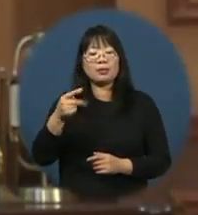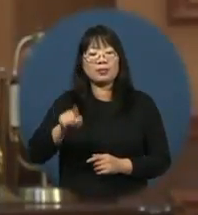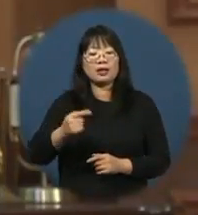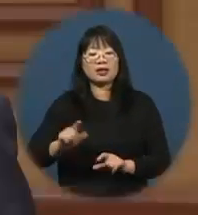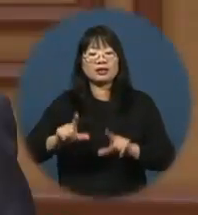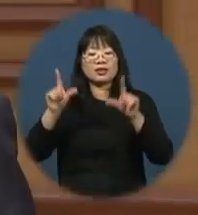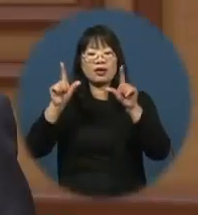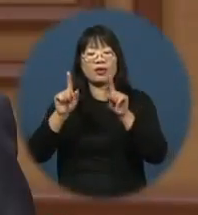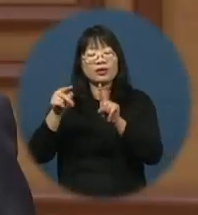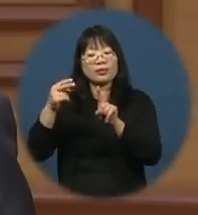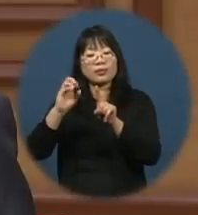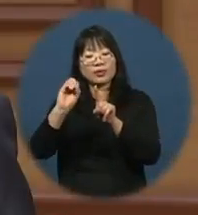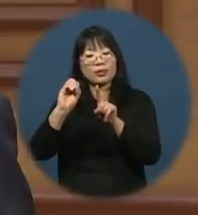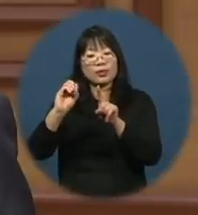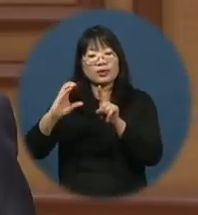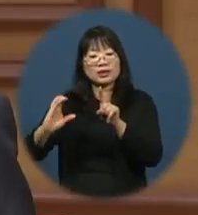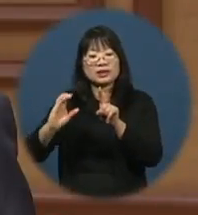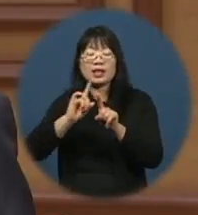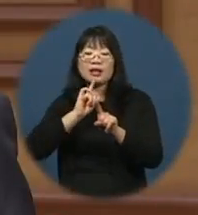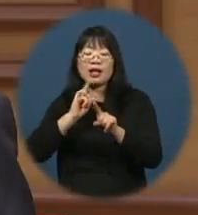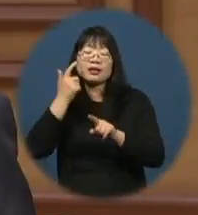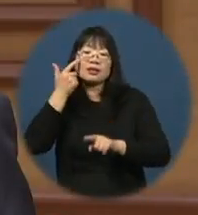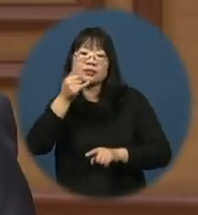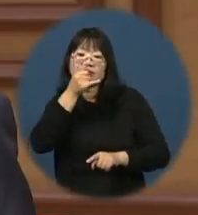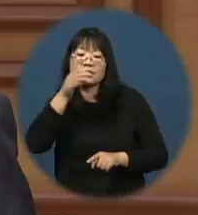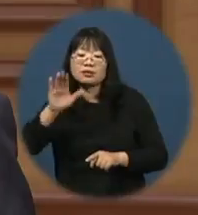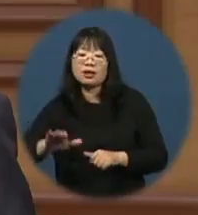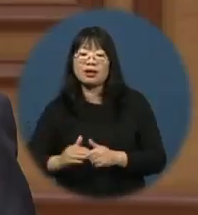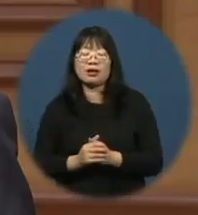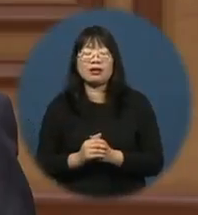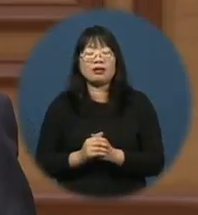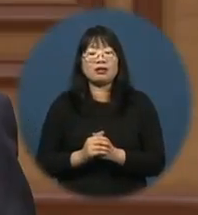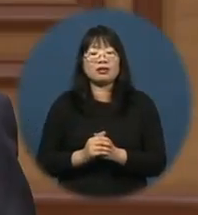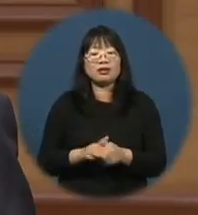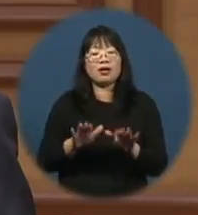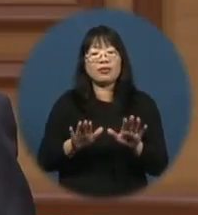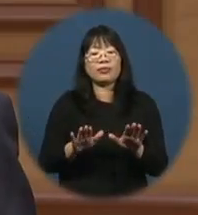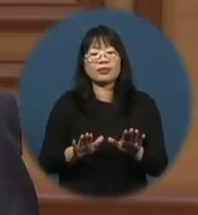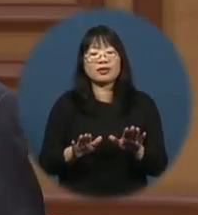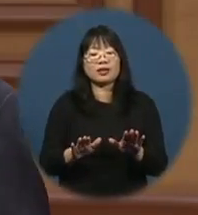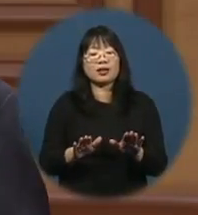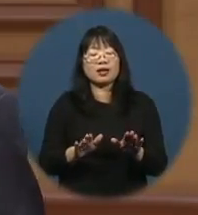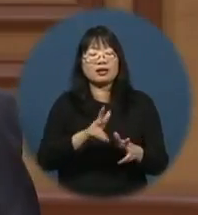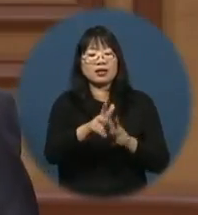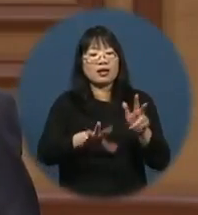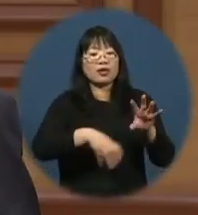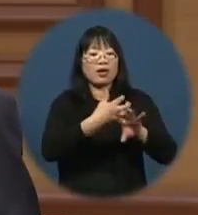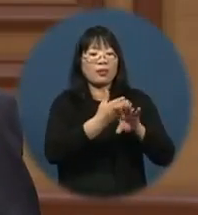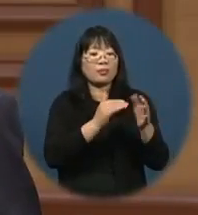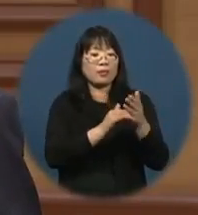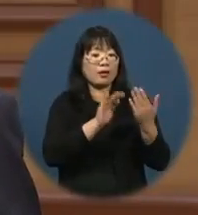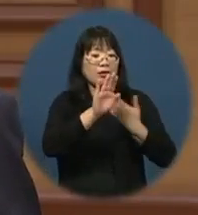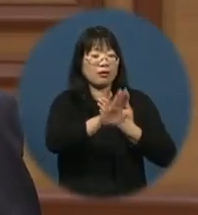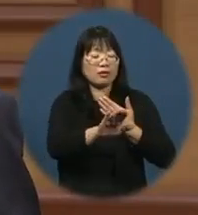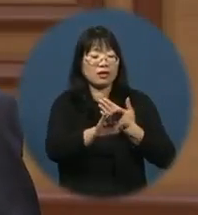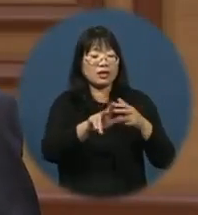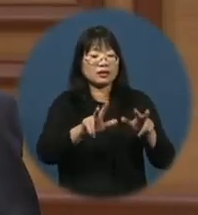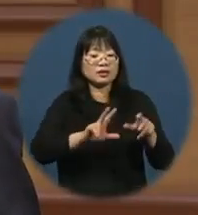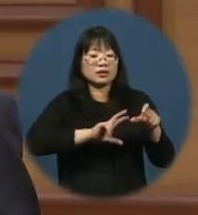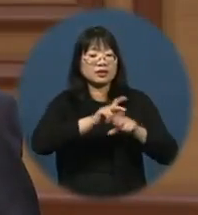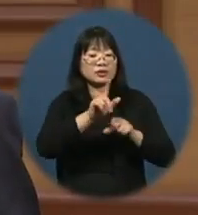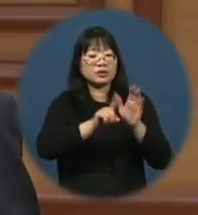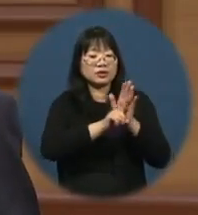2100년에 1도씨냐 아마 그런 질문을 하실 수 있겠습니다만은 현재 산업혁명 예. 이후로